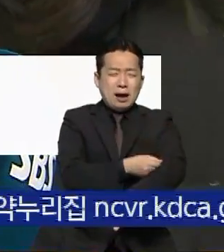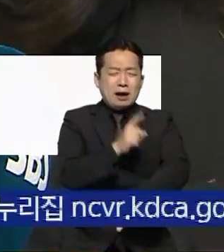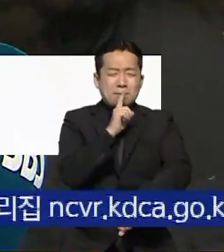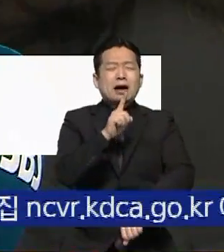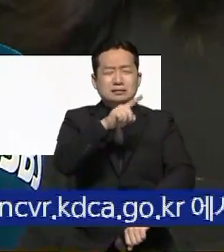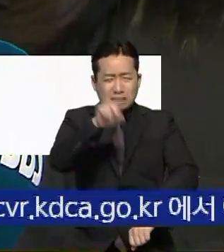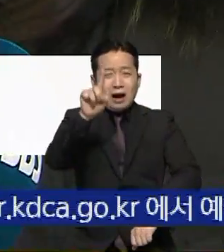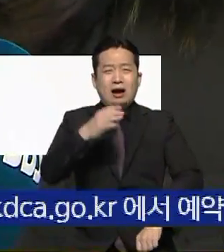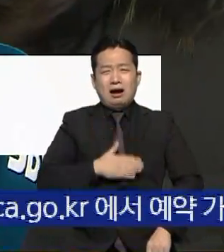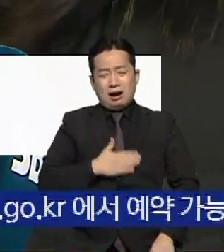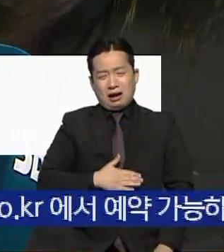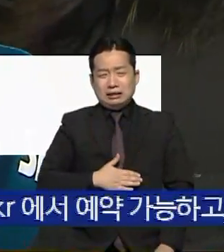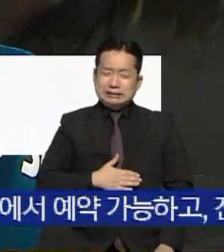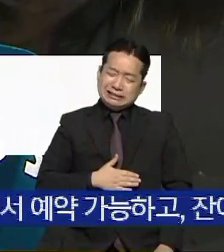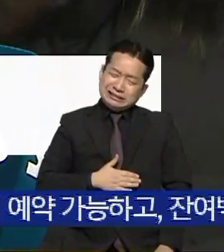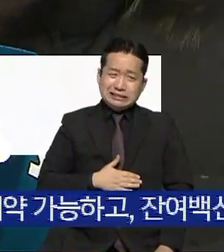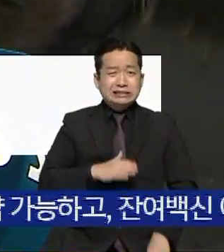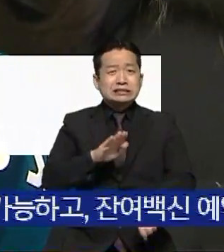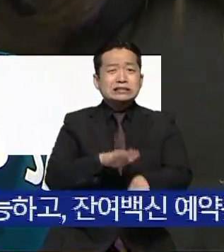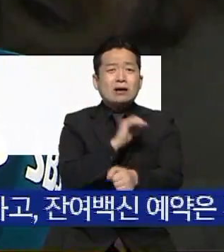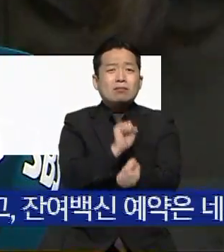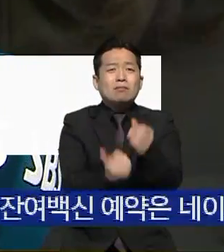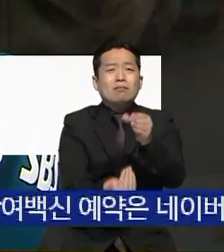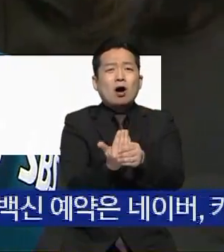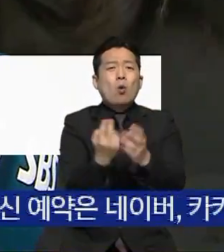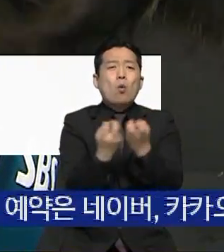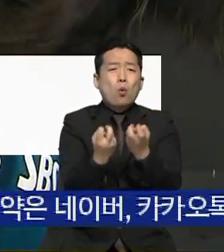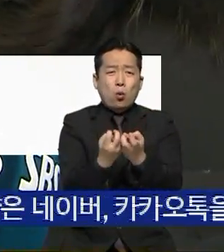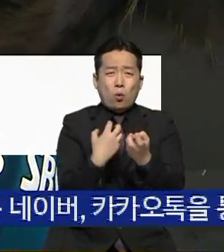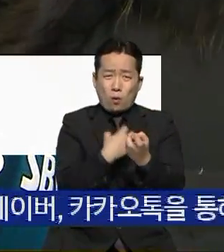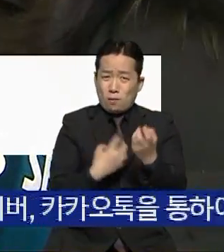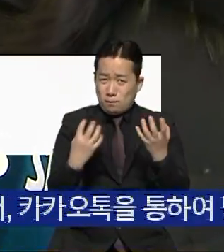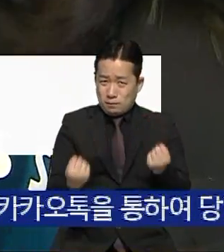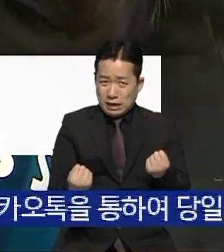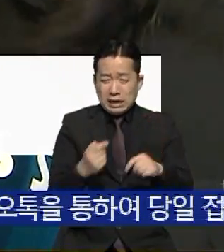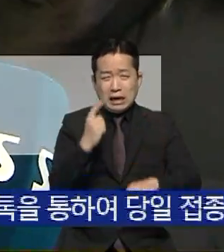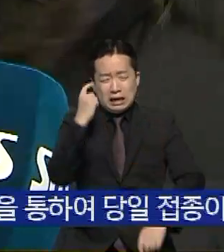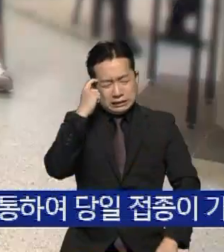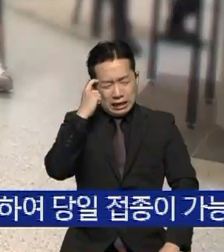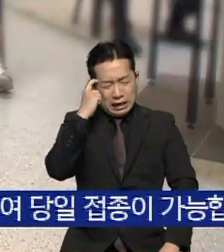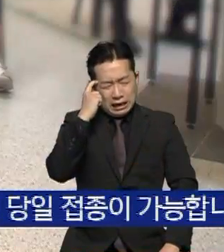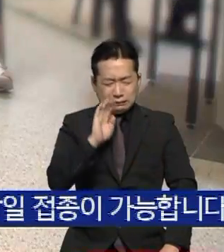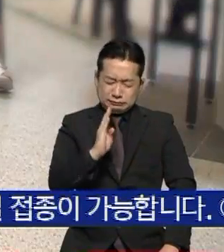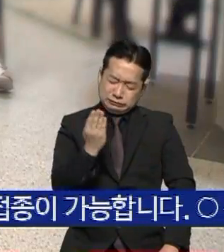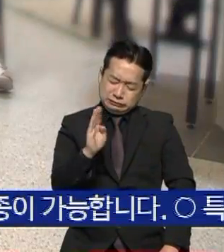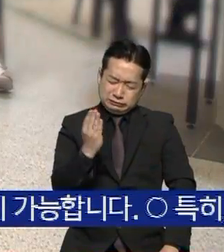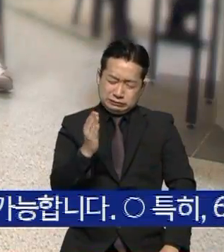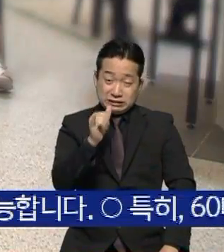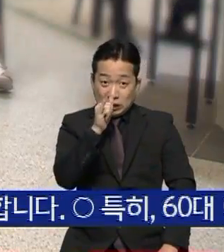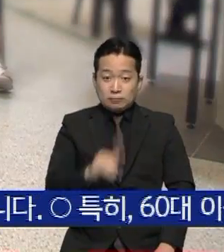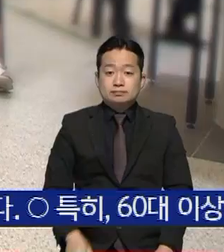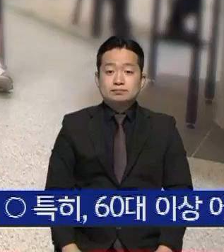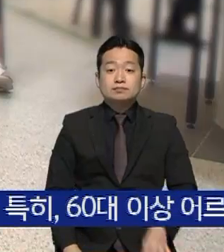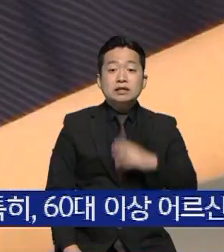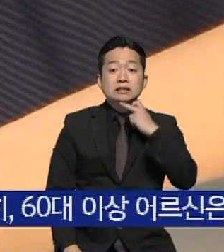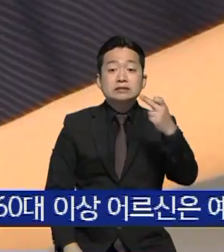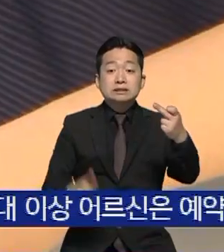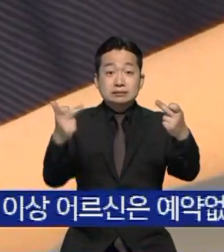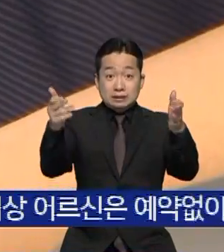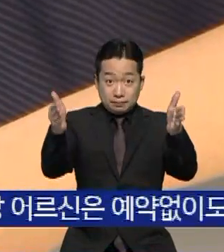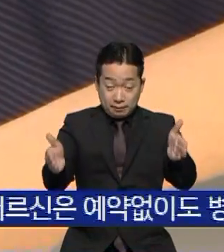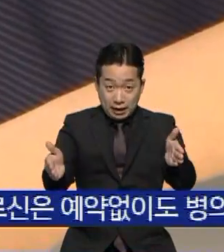건 알면서도 그래서 혹시 또 잘못되면 어떻게 하자는 그런 걱정 때문에 좀 반신반의 하는 것 같아요. 12세에서 17세의